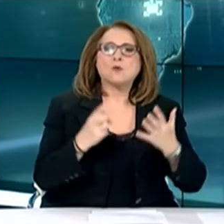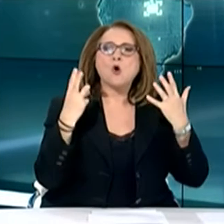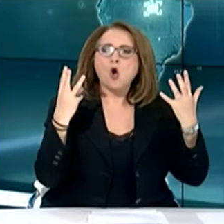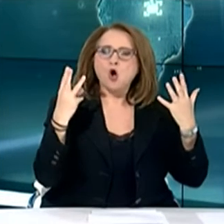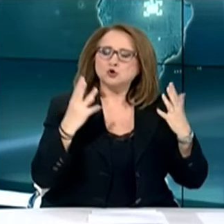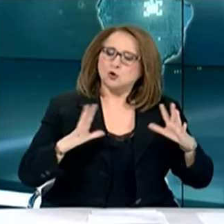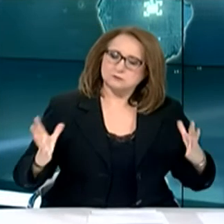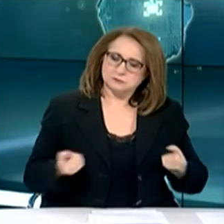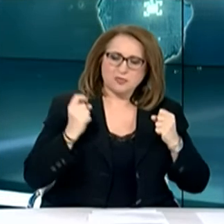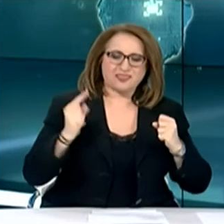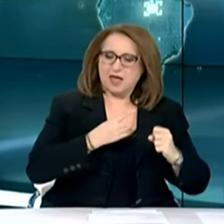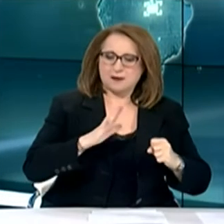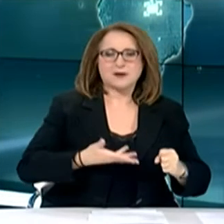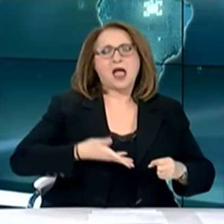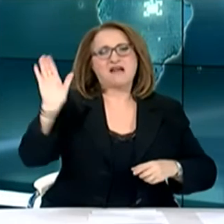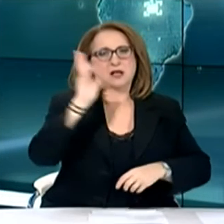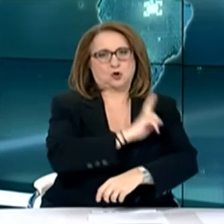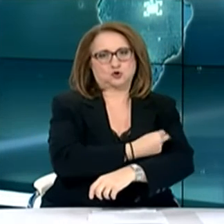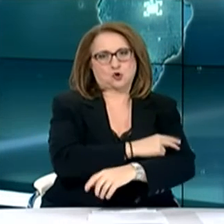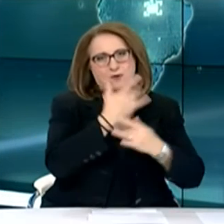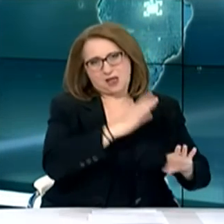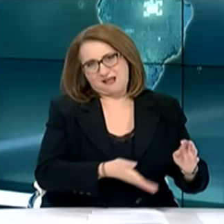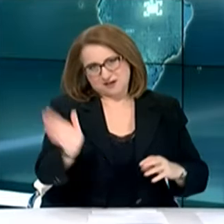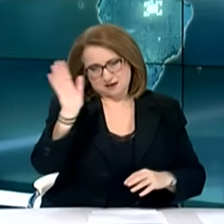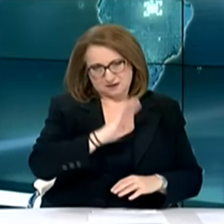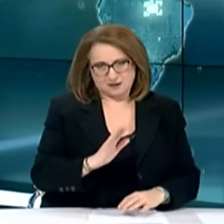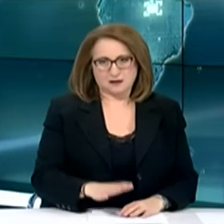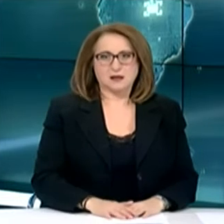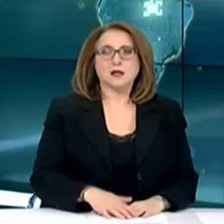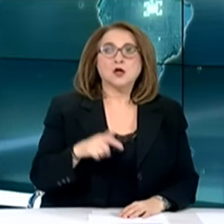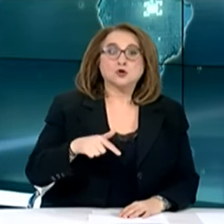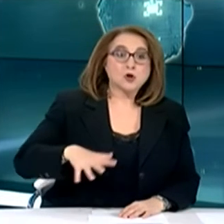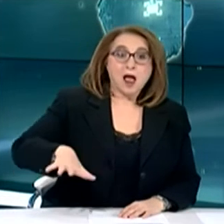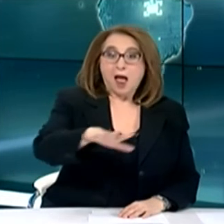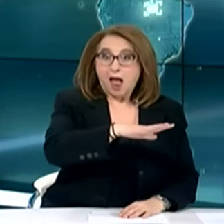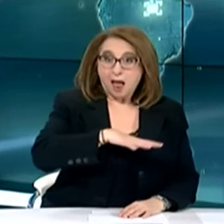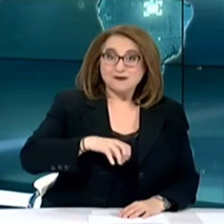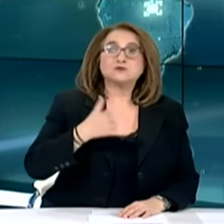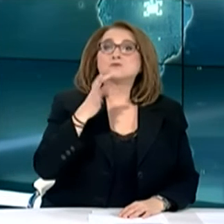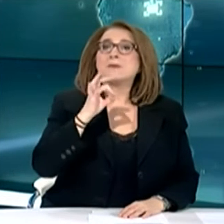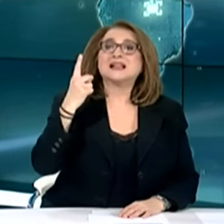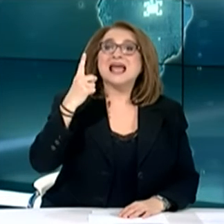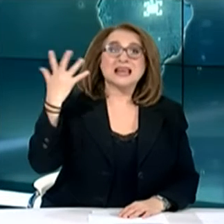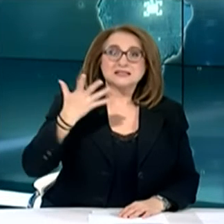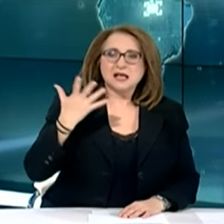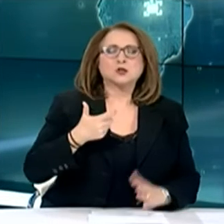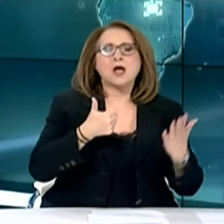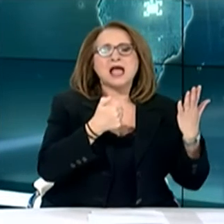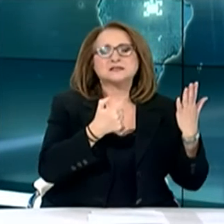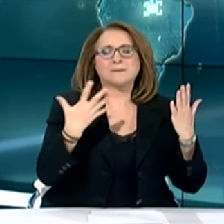πάρει εξιτήριο. Από το σύνολο των νοσηλευθέντων, το 51% είναι ηλικίας άνω των 65